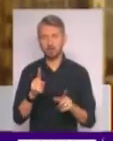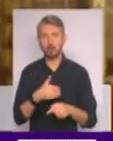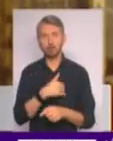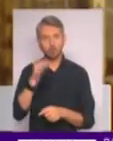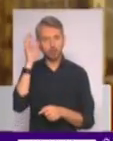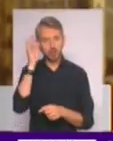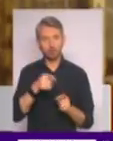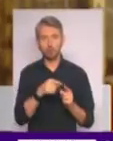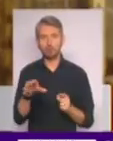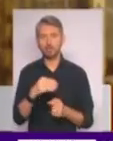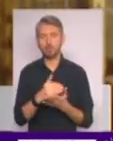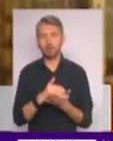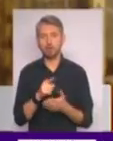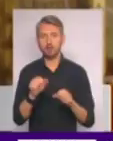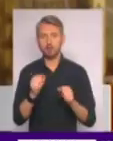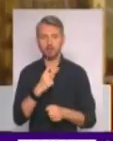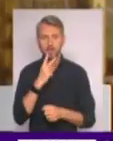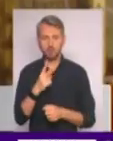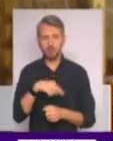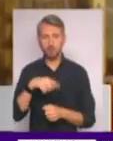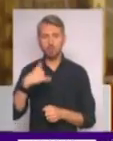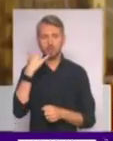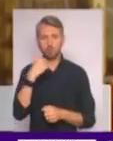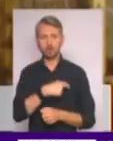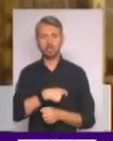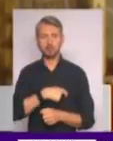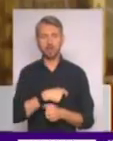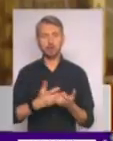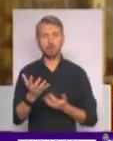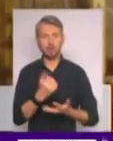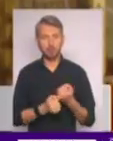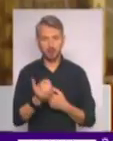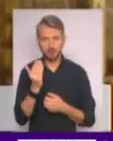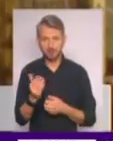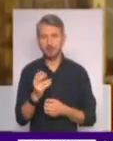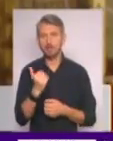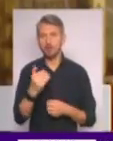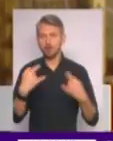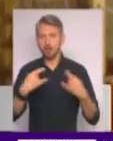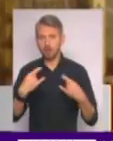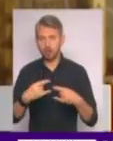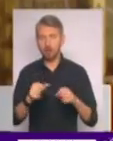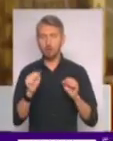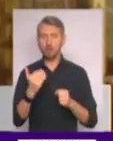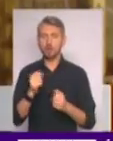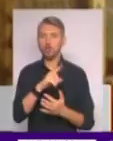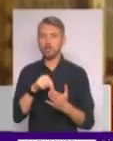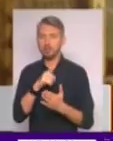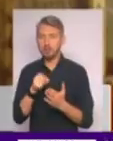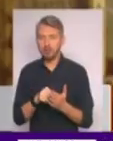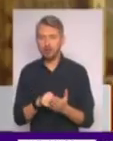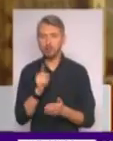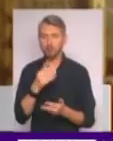нагадати, що впродовж цього ефіру ви зможете бачити номер телефону депутатської приймальні пана Вадима на ваших екранах, тож зможете з вашими запитаннями і конкретно